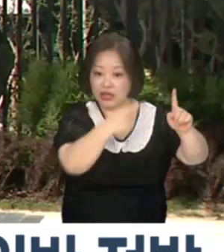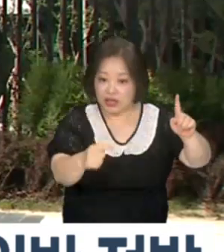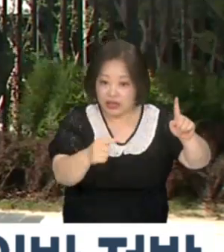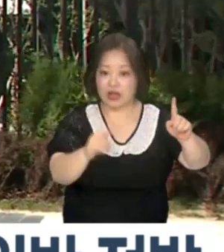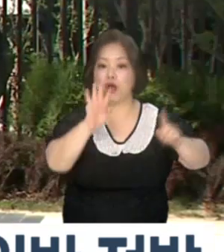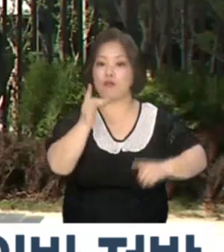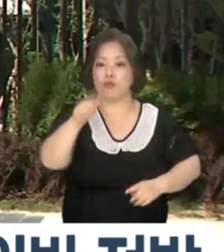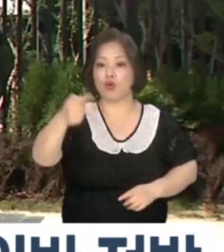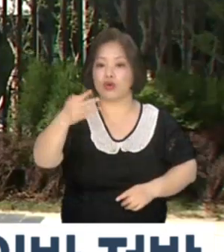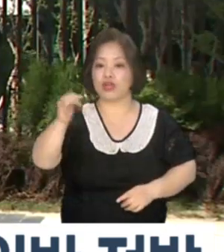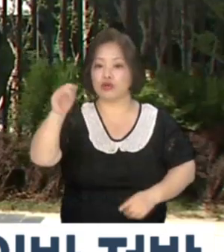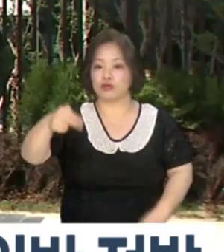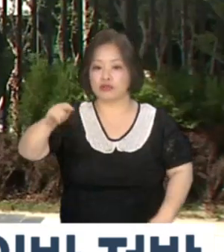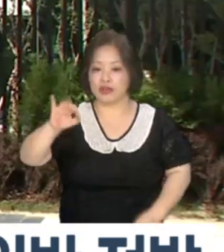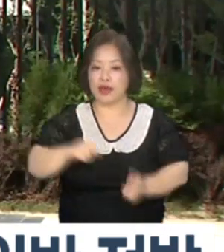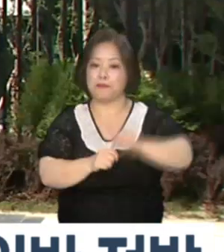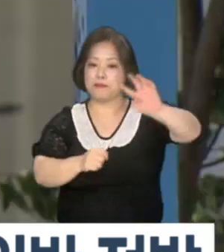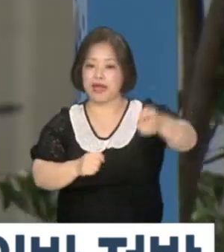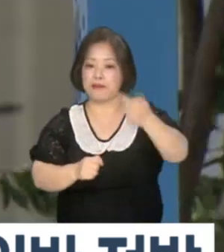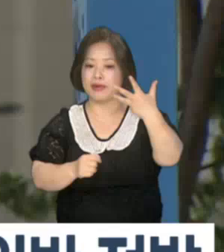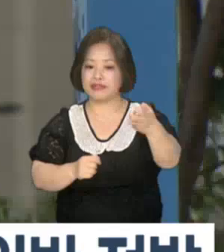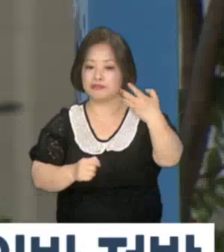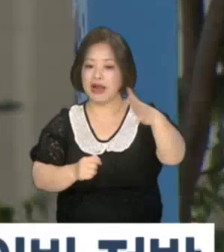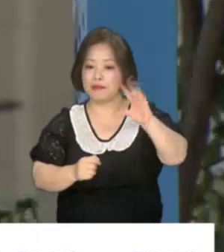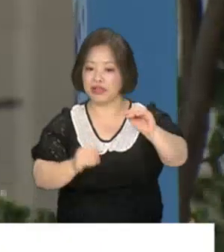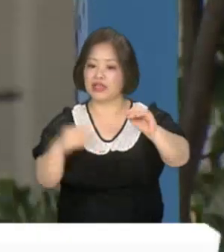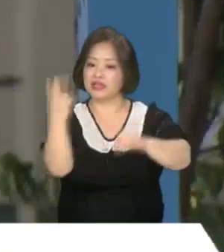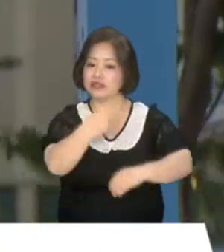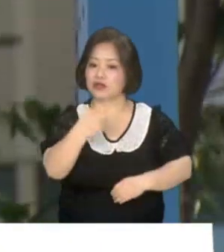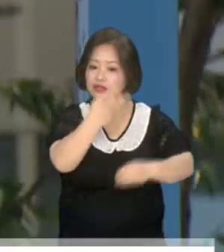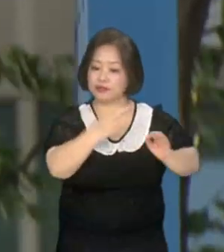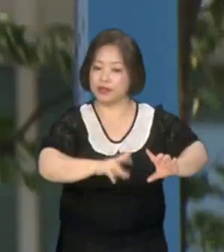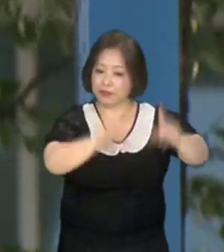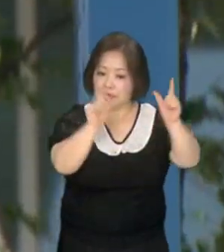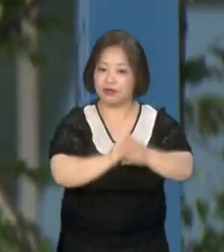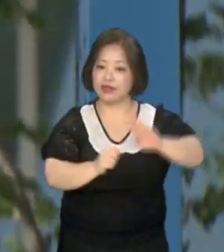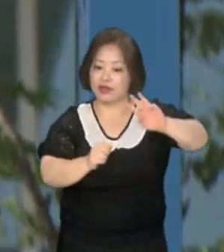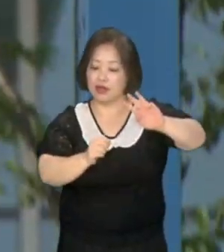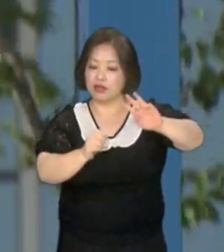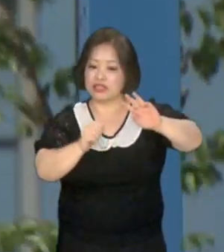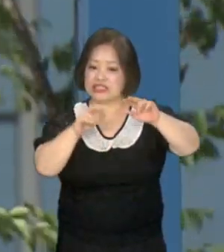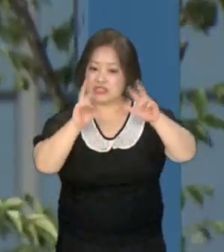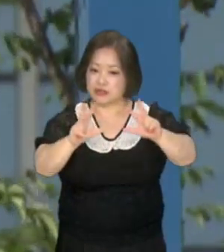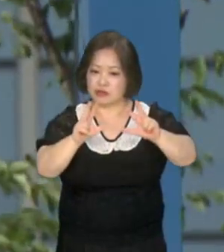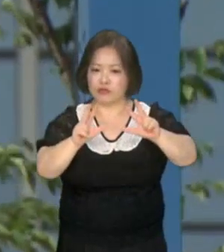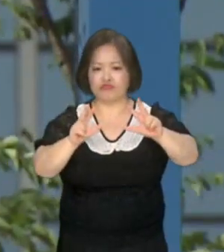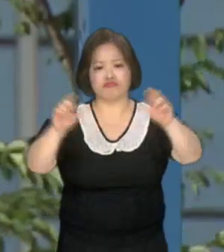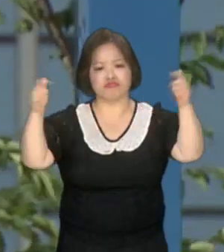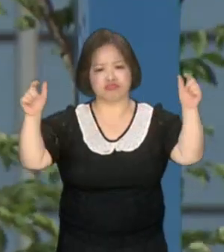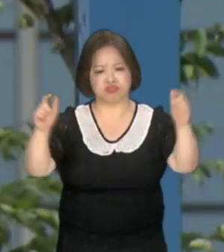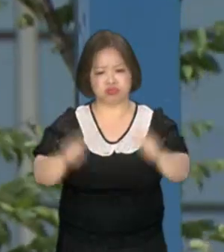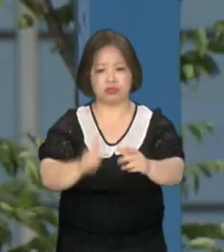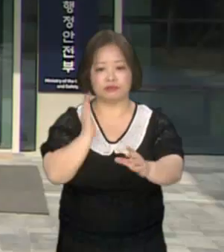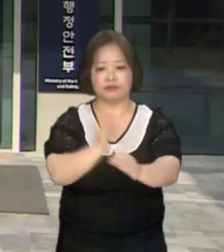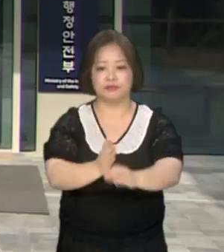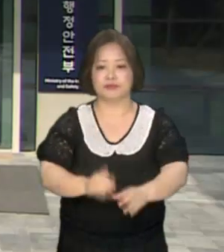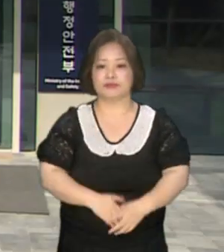복리후생비는 188만원으로 2013년 332만원에서 매년 줄고 있습니다